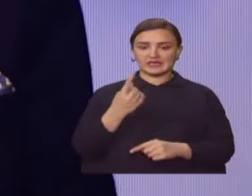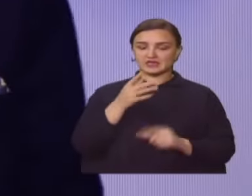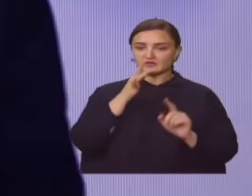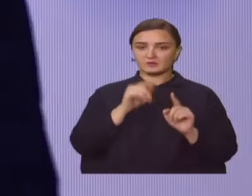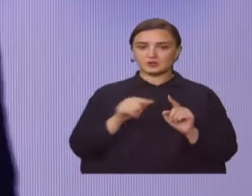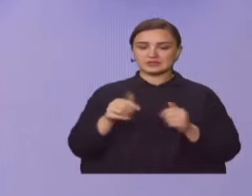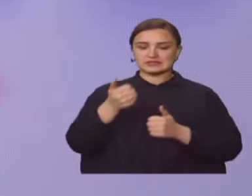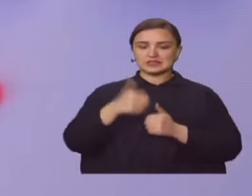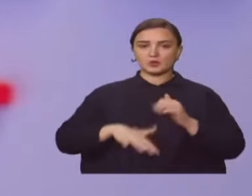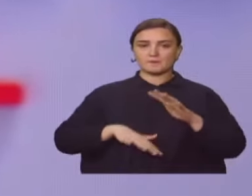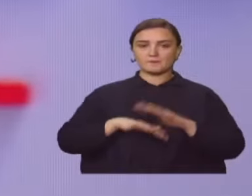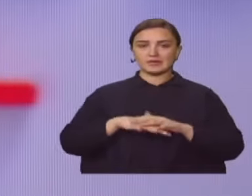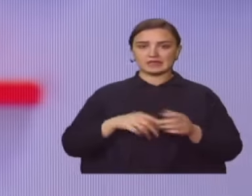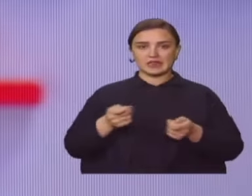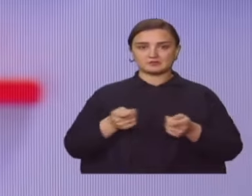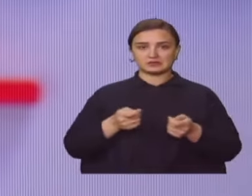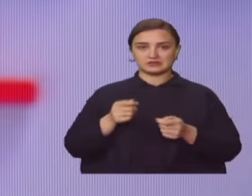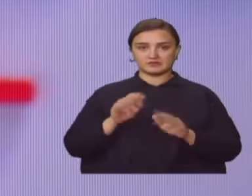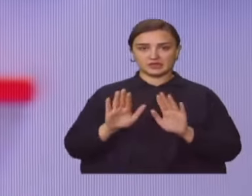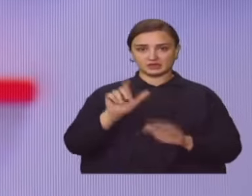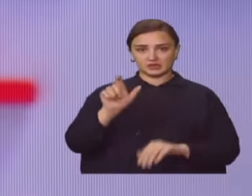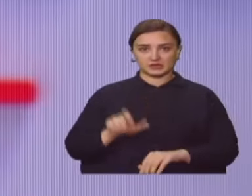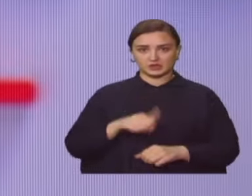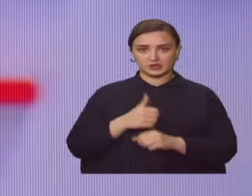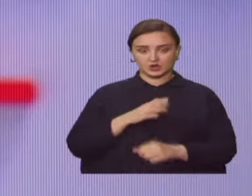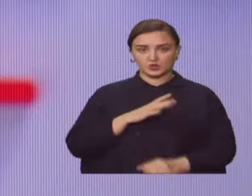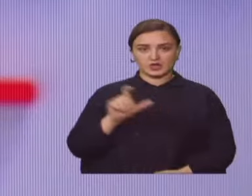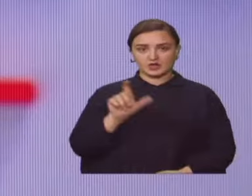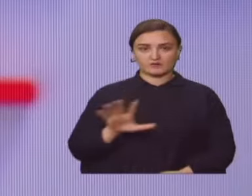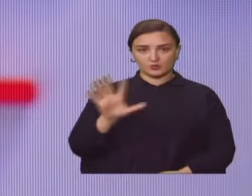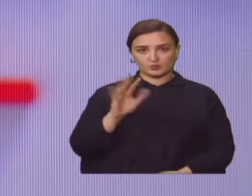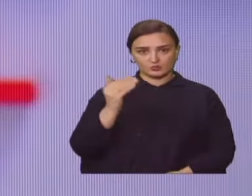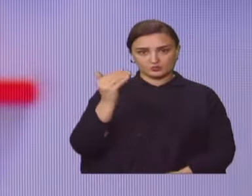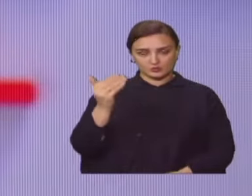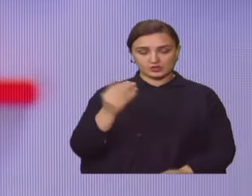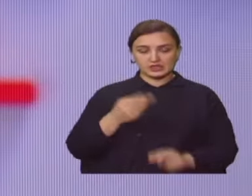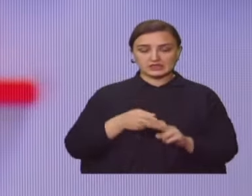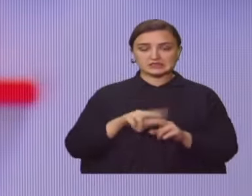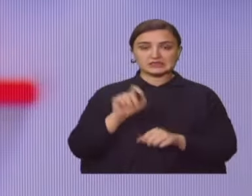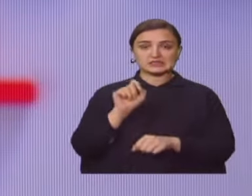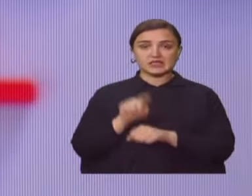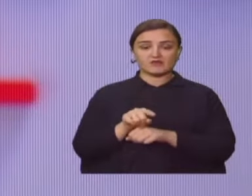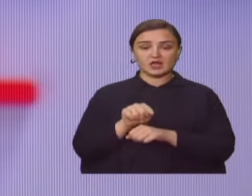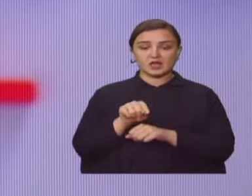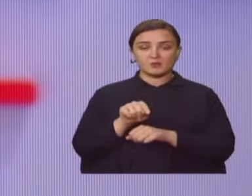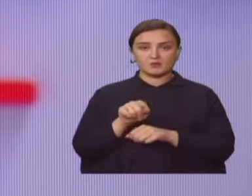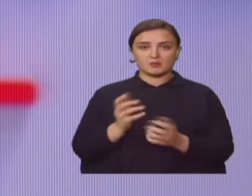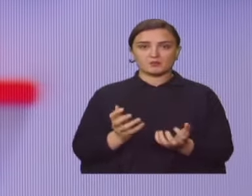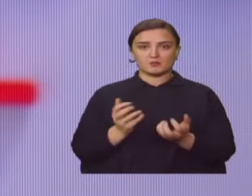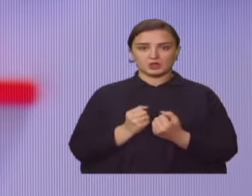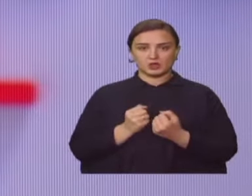პერიოდი ცენტრალური ბანკის ხელმძღვანელი იყო, მოგეხსენებათ, ევროპის და ეს დავალება, მან ამ ანგარიშის დავალება